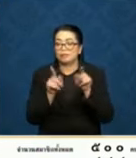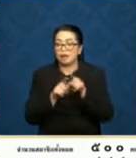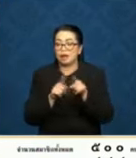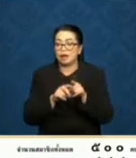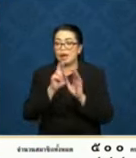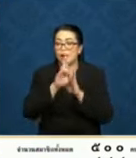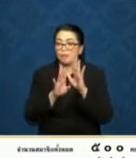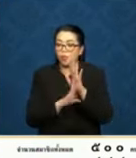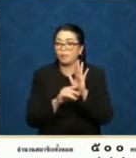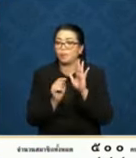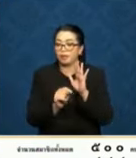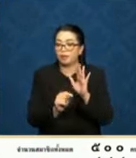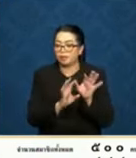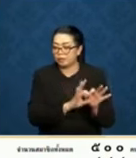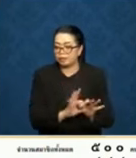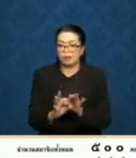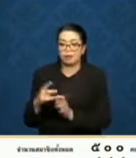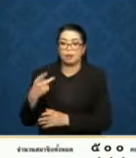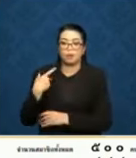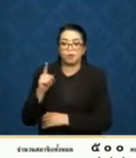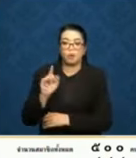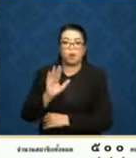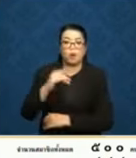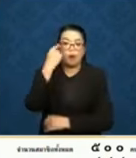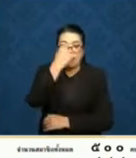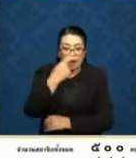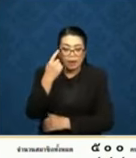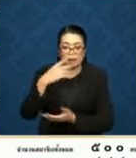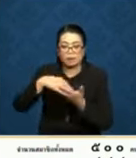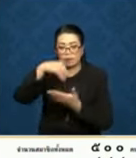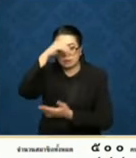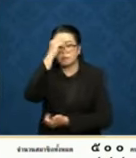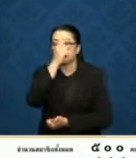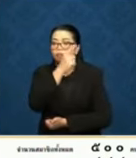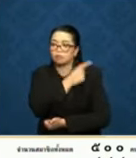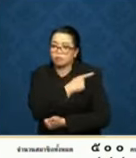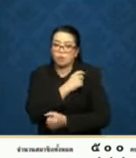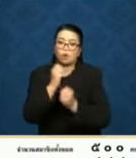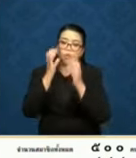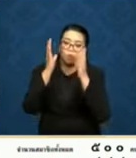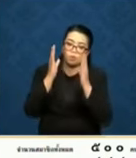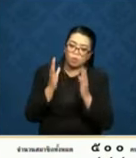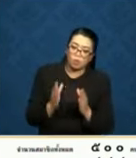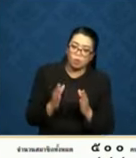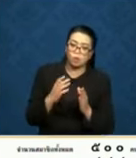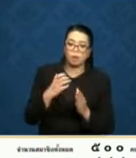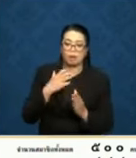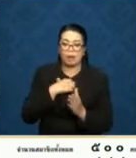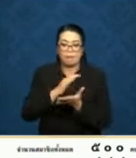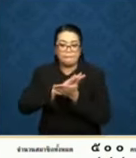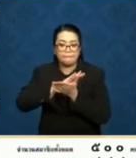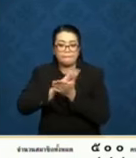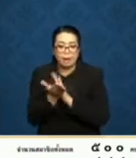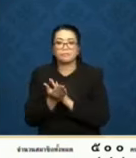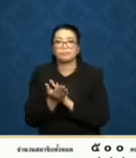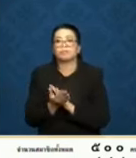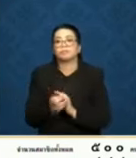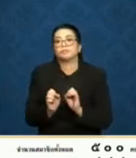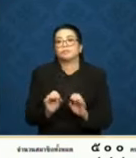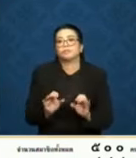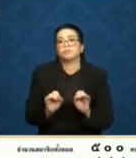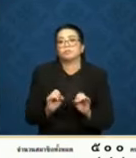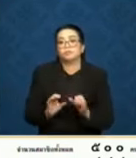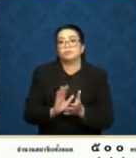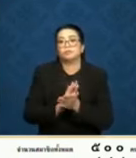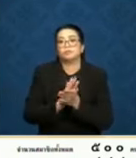ผพัฐนาการ